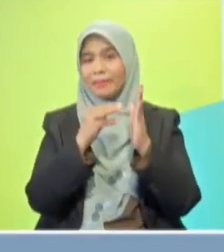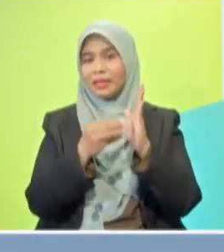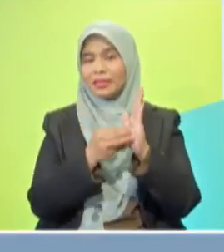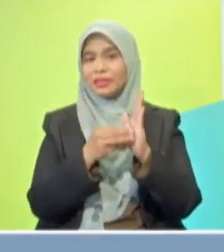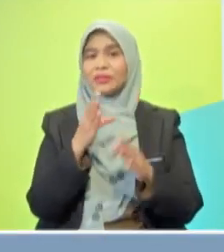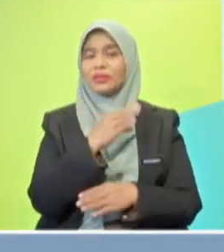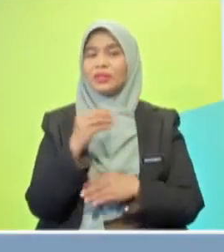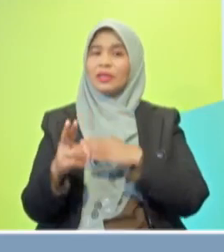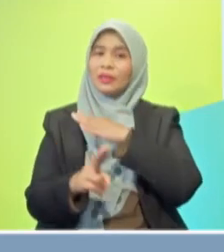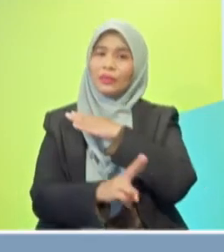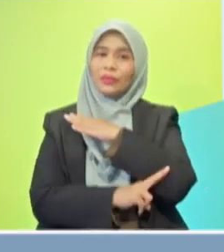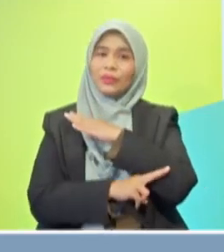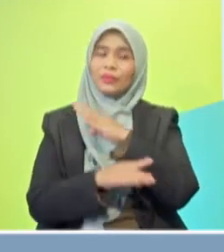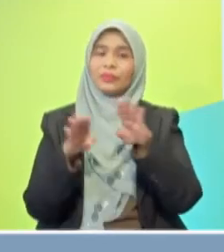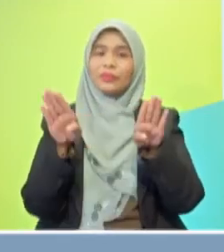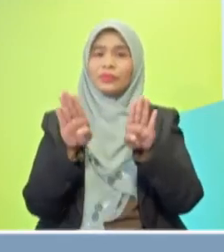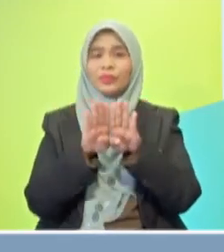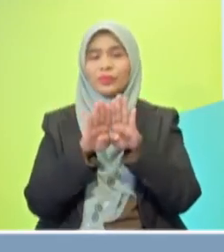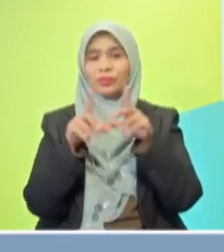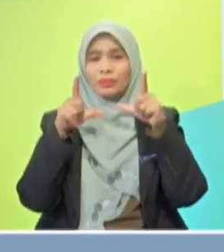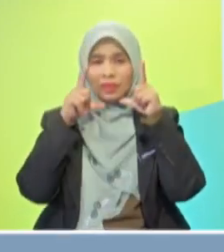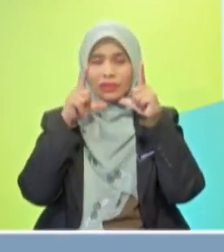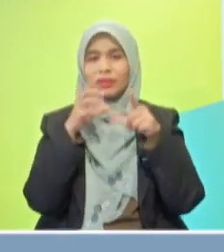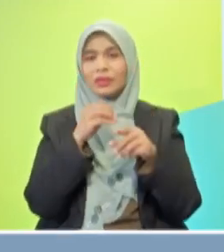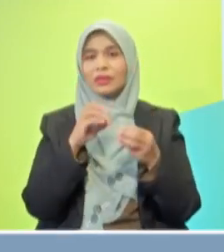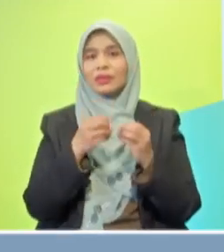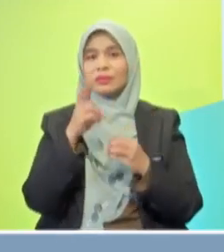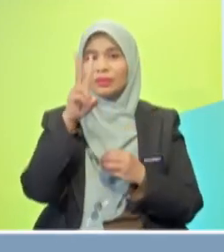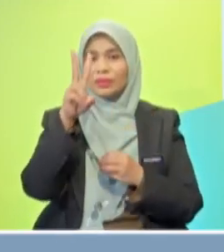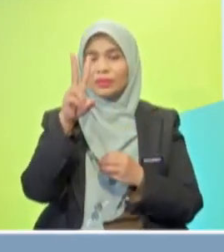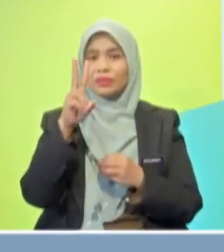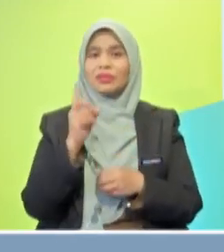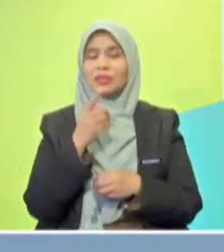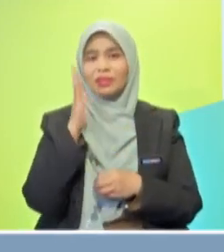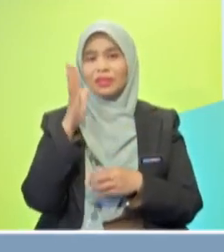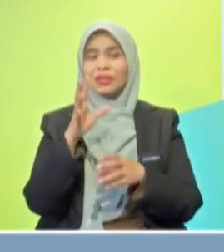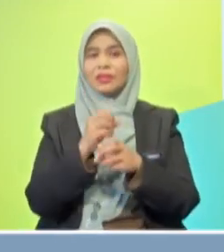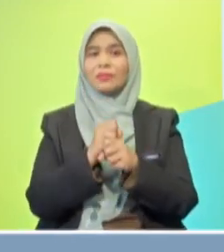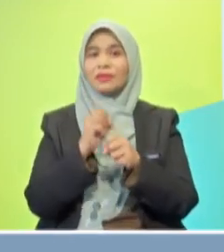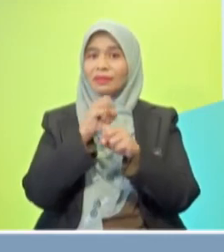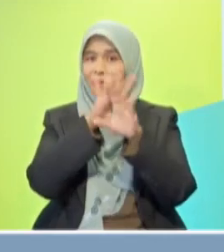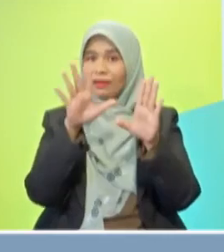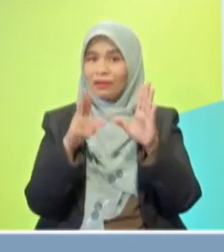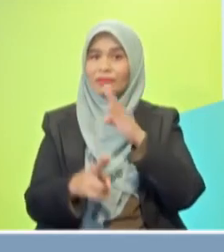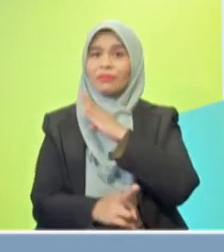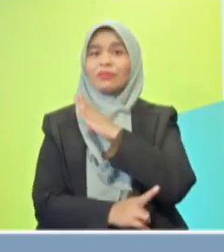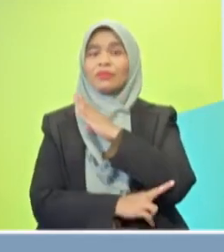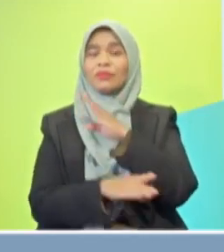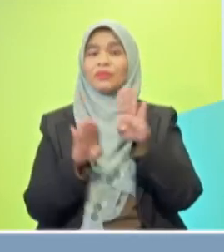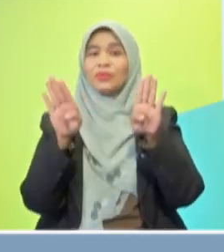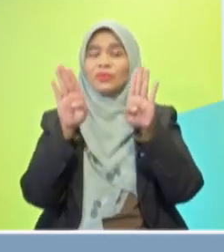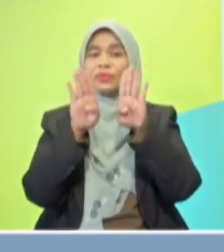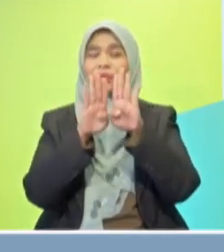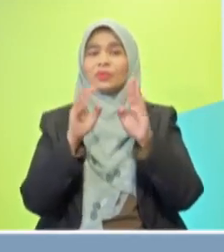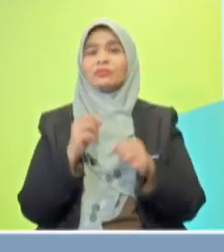hukum menutup aurat. Dan yang kedua, kita dapat menerangkan hukum menutup aurat berdasarkan dalil